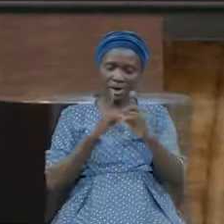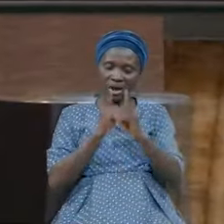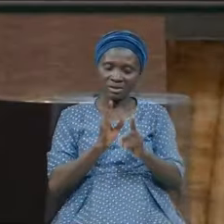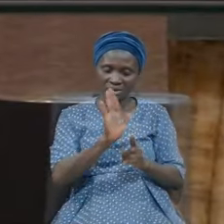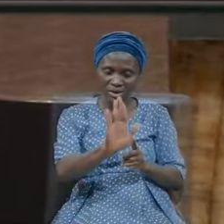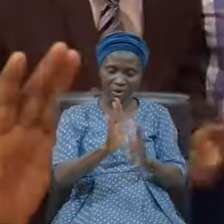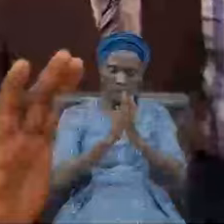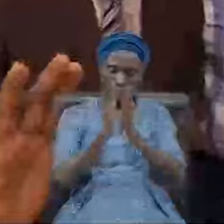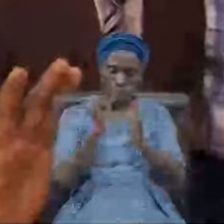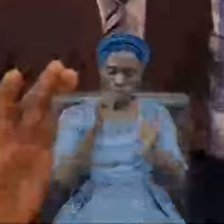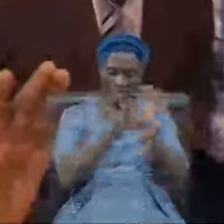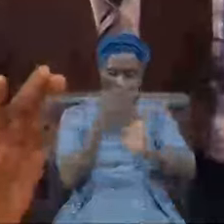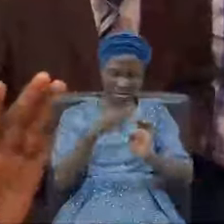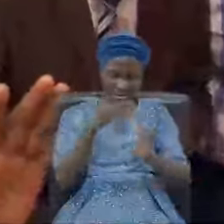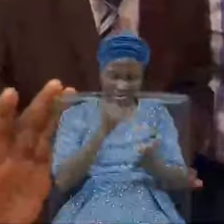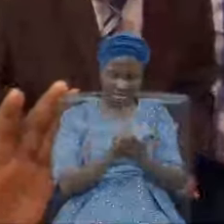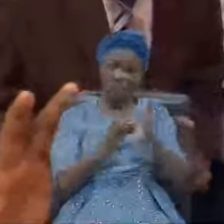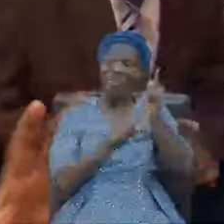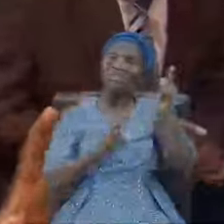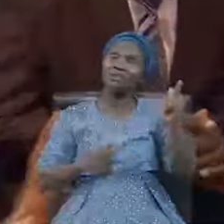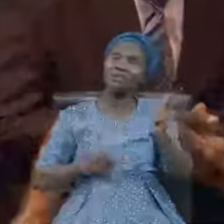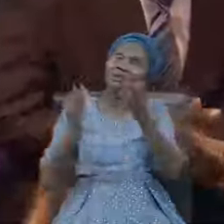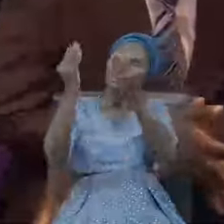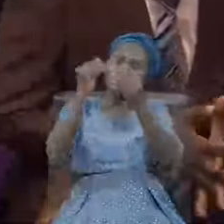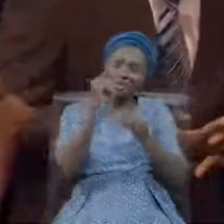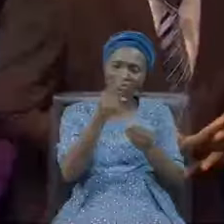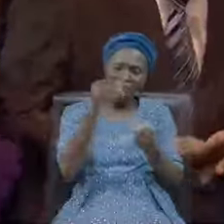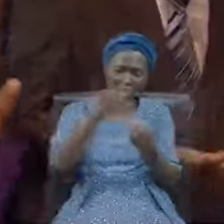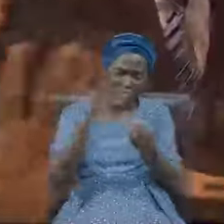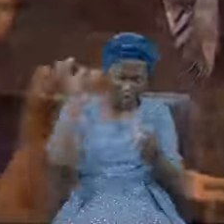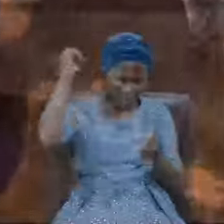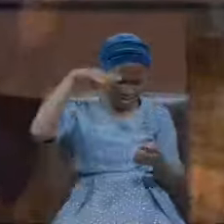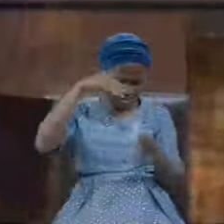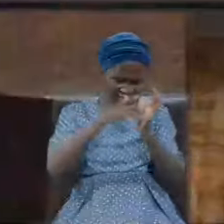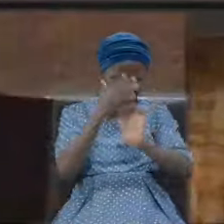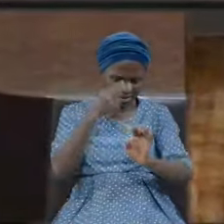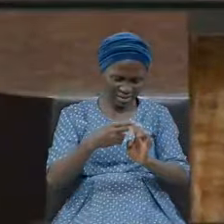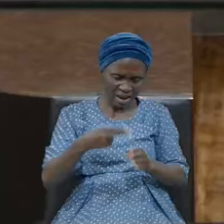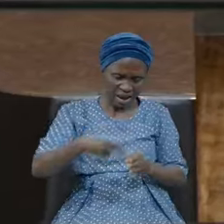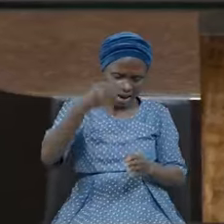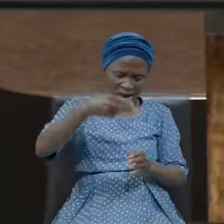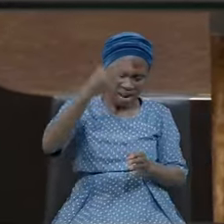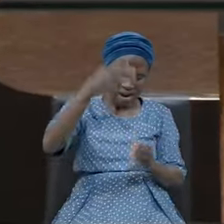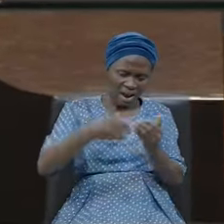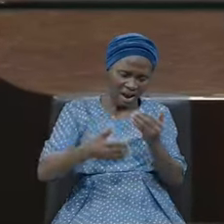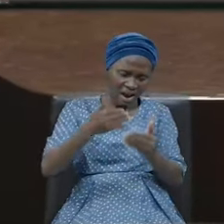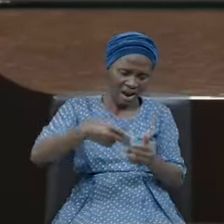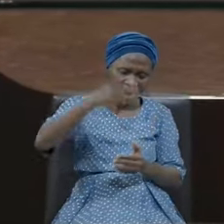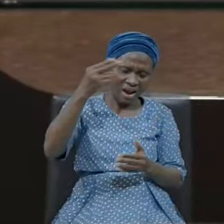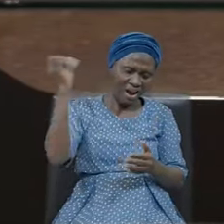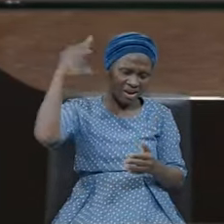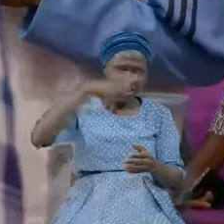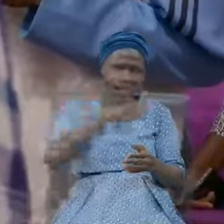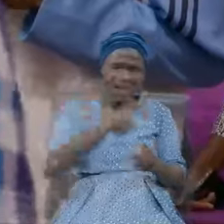Que le Seigneur vous exauce, qu'il vous accorde plus de grâce, une grâce plus élevée,